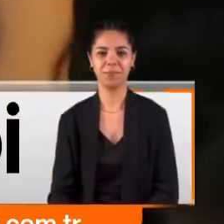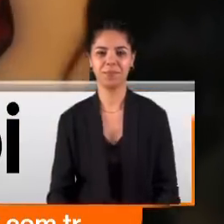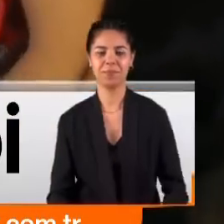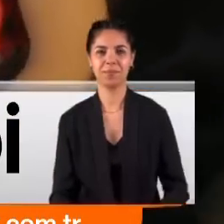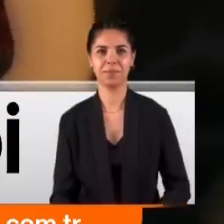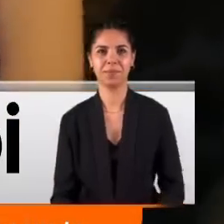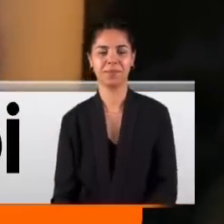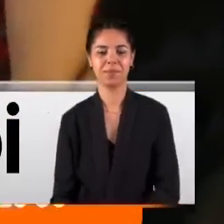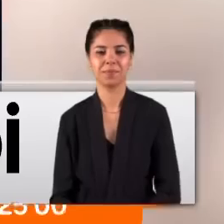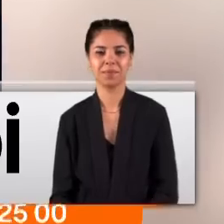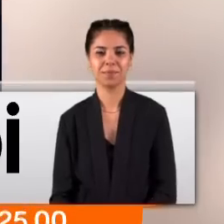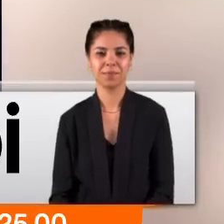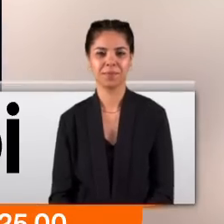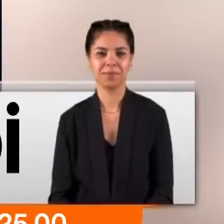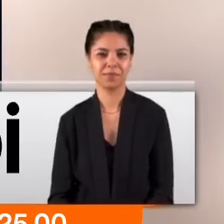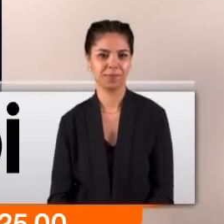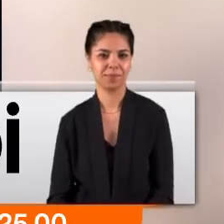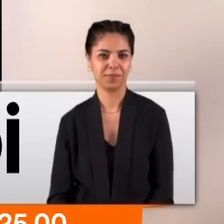benim de size bir sürprizim var.